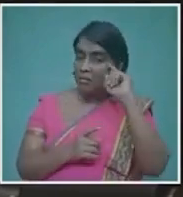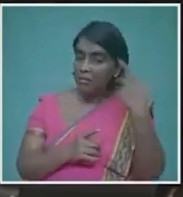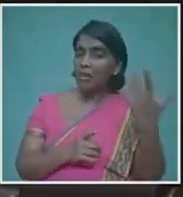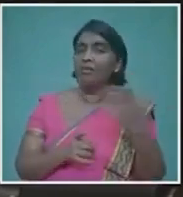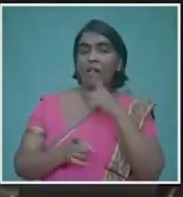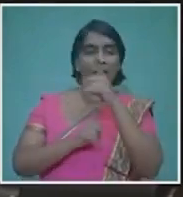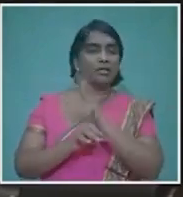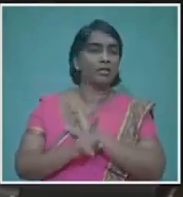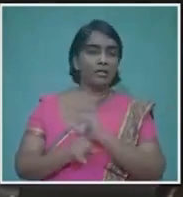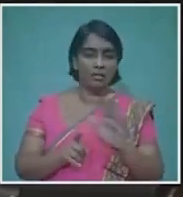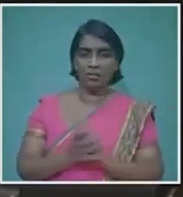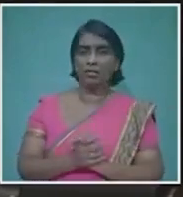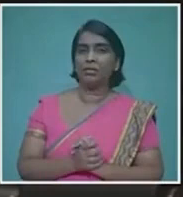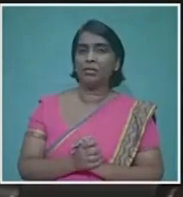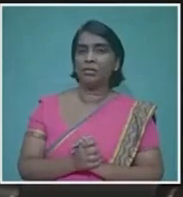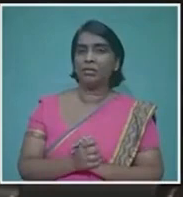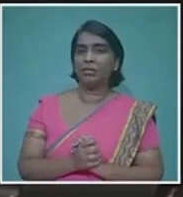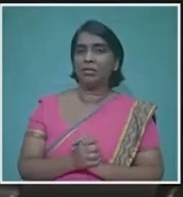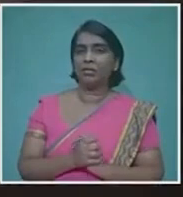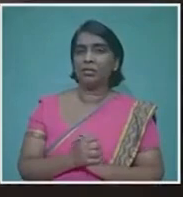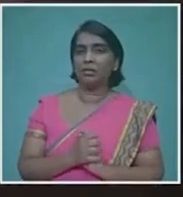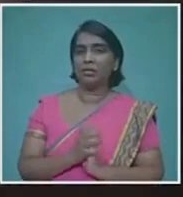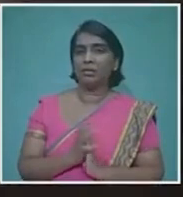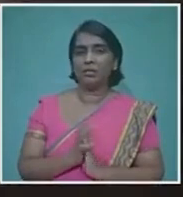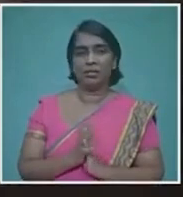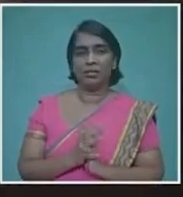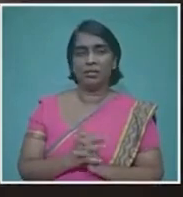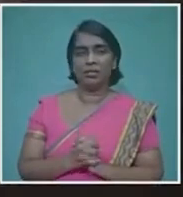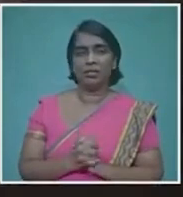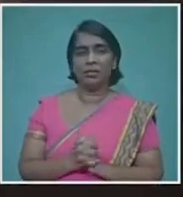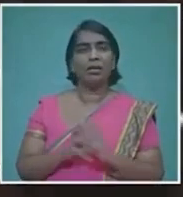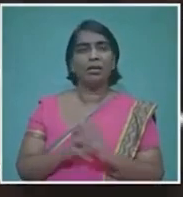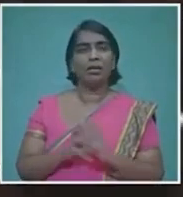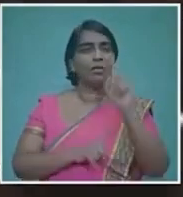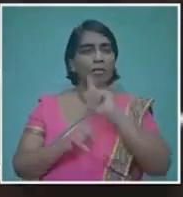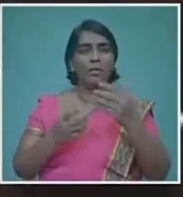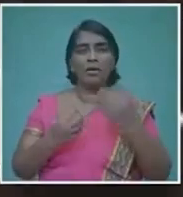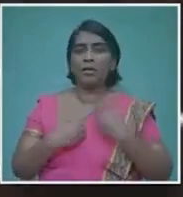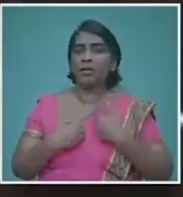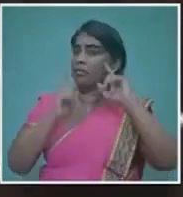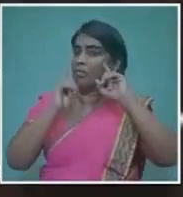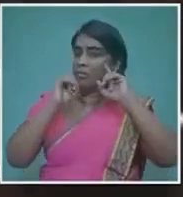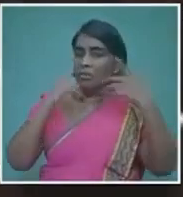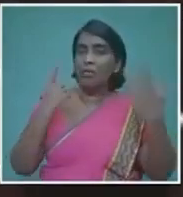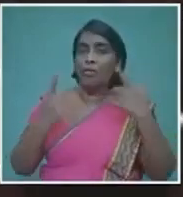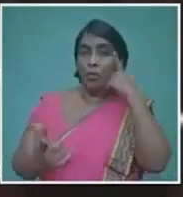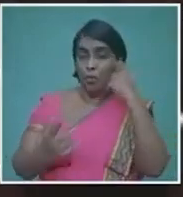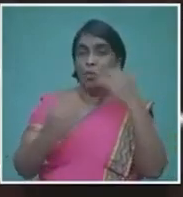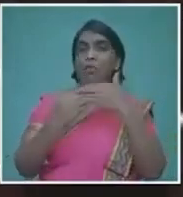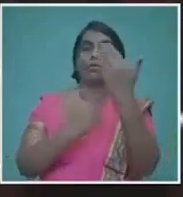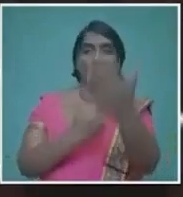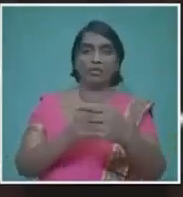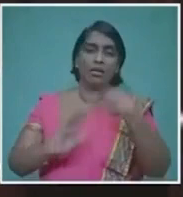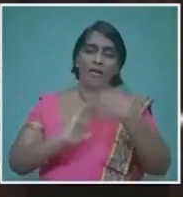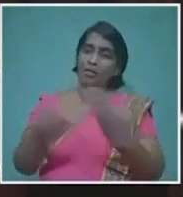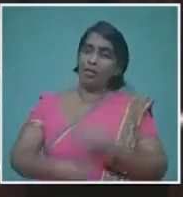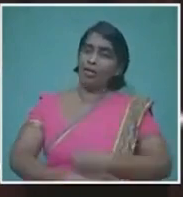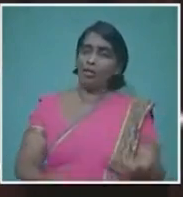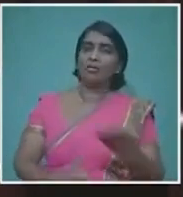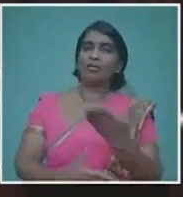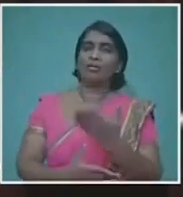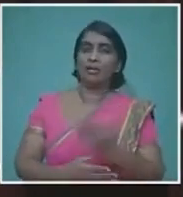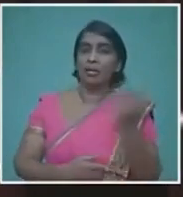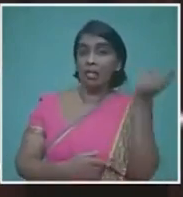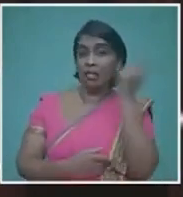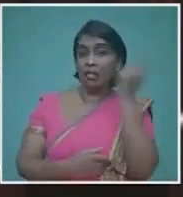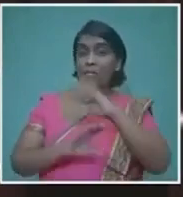දේවල් කතා කරන්න එපා. හරි බොහොම ඉස්සරහ එමත්තුමා. දැන් මේ පාර්ලිමේන්තුවේ මම කිසිම දෙයක් දන්නේ නැහැ. දන්න කණ්ඩායම ඔහේ ඉඳලා මේ රට විනාශ කරලා තියෙන්නේ.